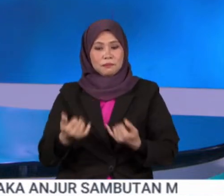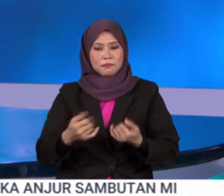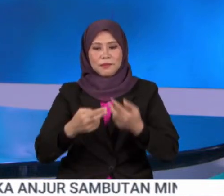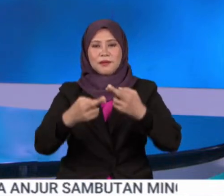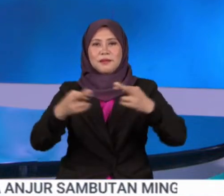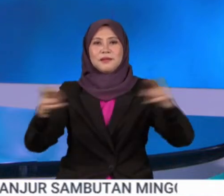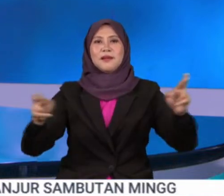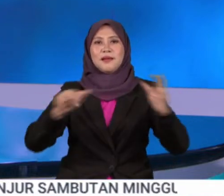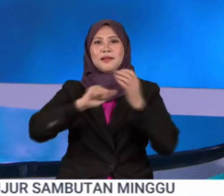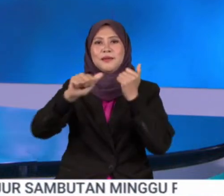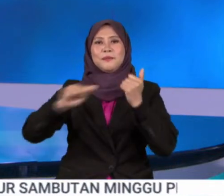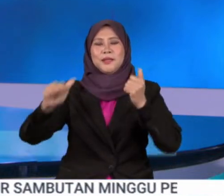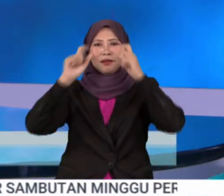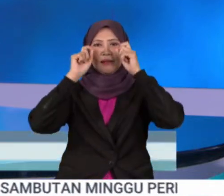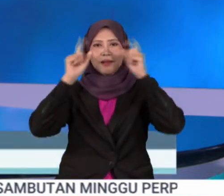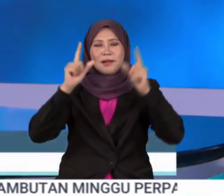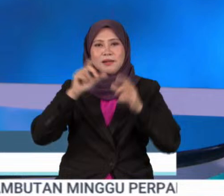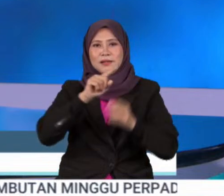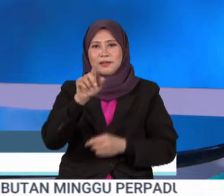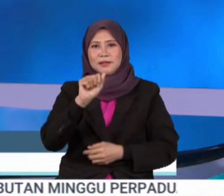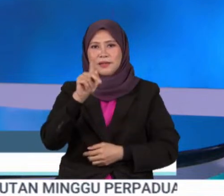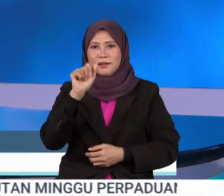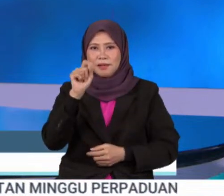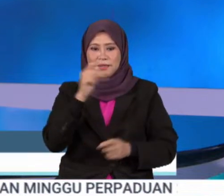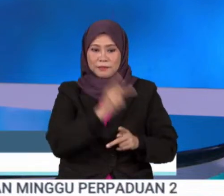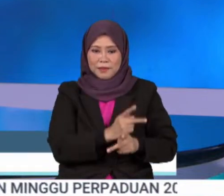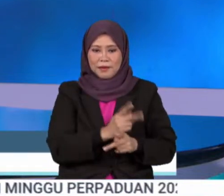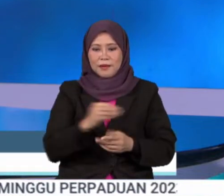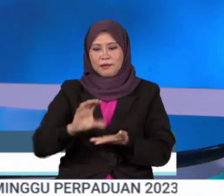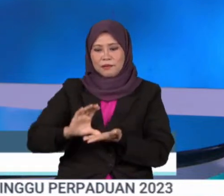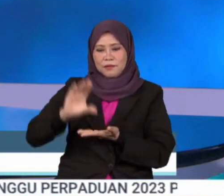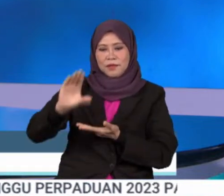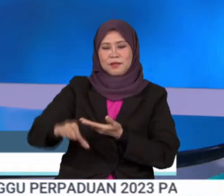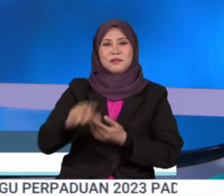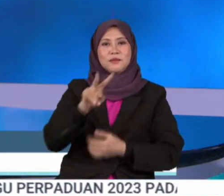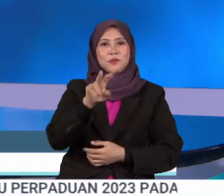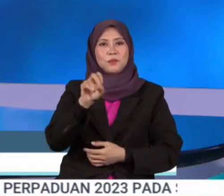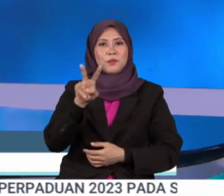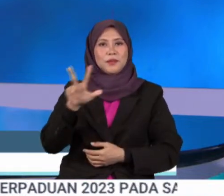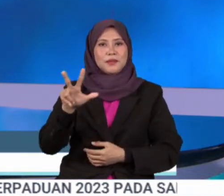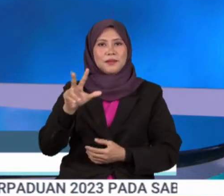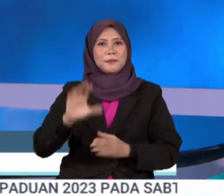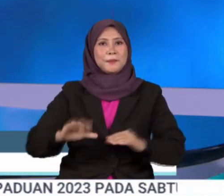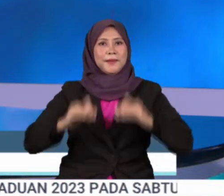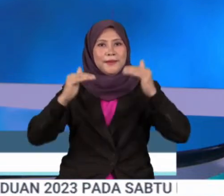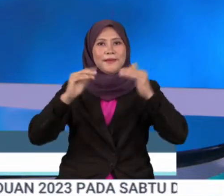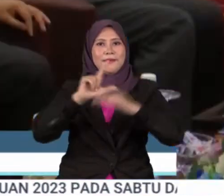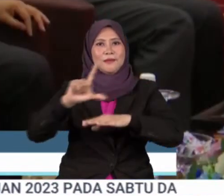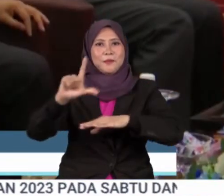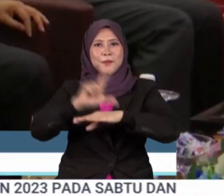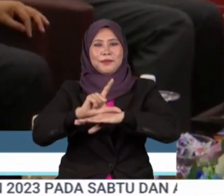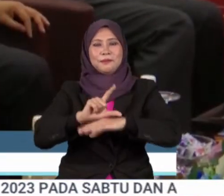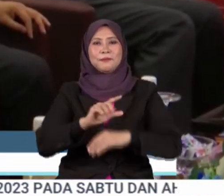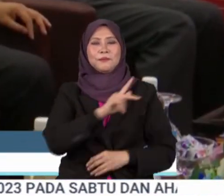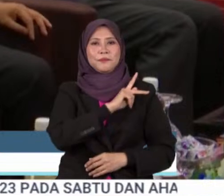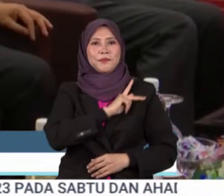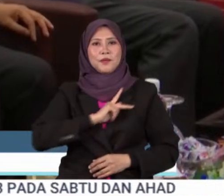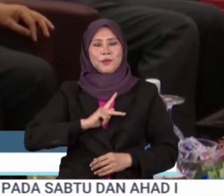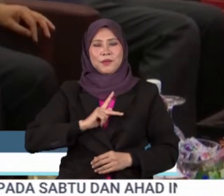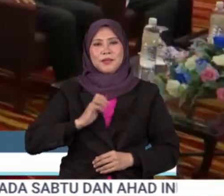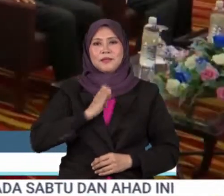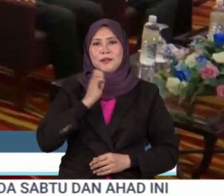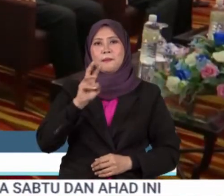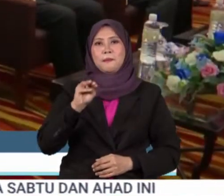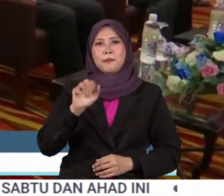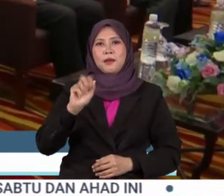melancarkan camping kesadaran zakat simpanan dan wakaf tunai 2023 peringkat Labuan ketua pegawai eksekutif